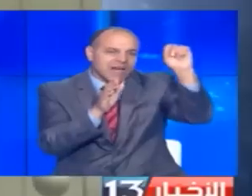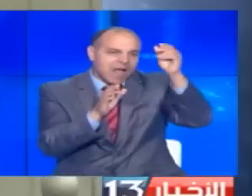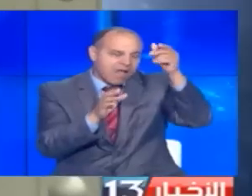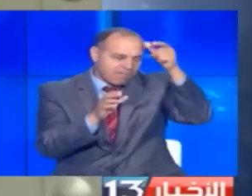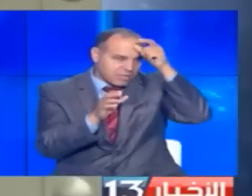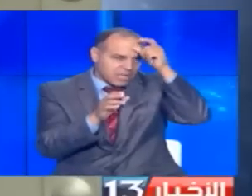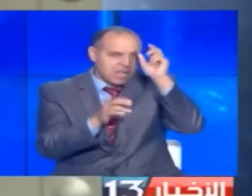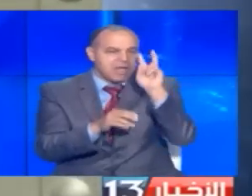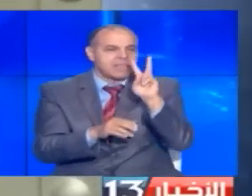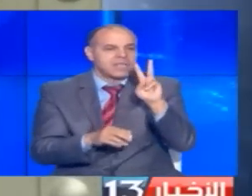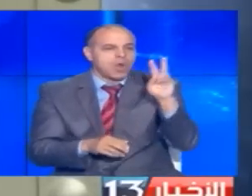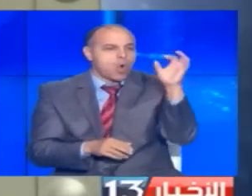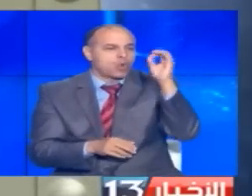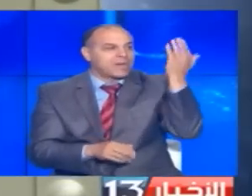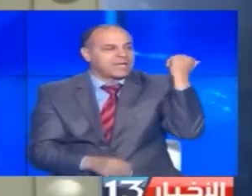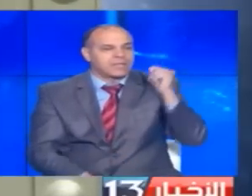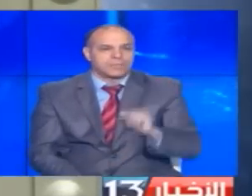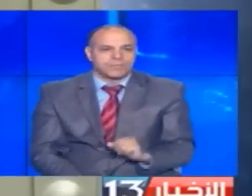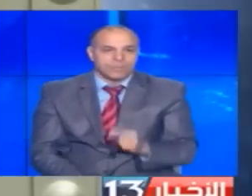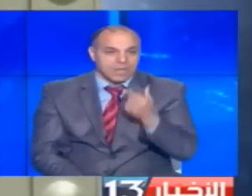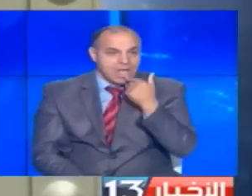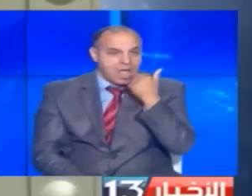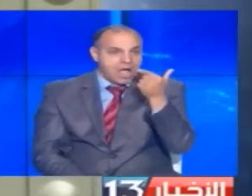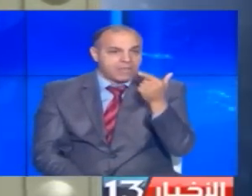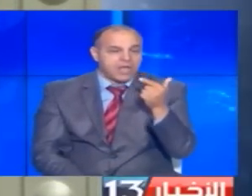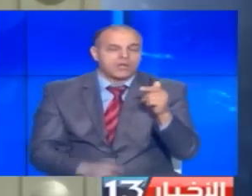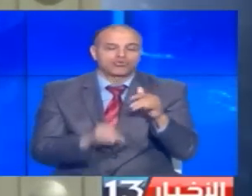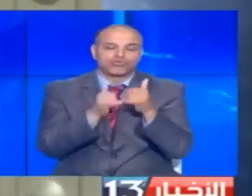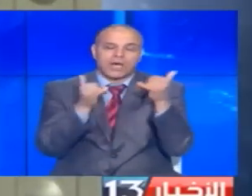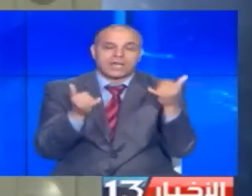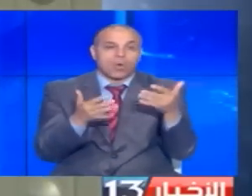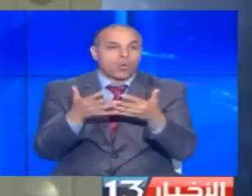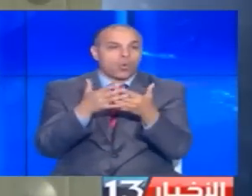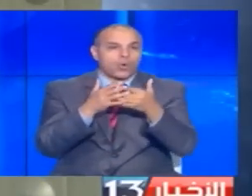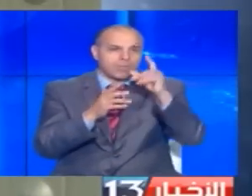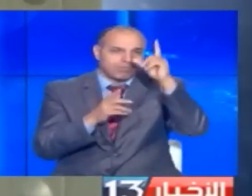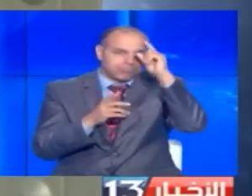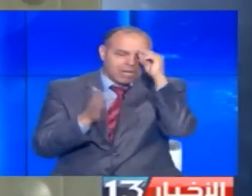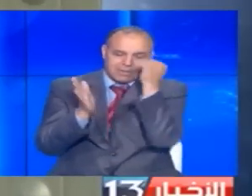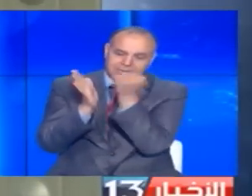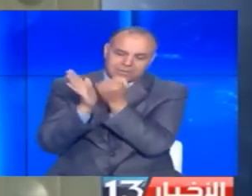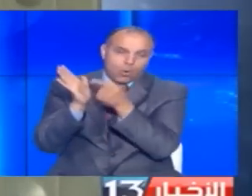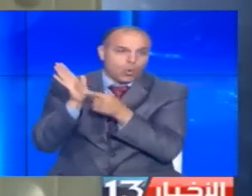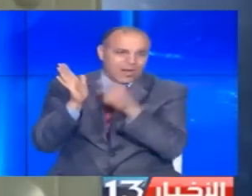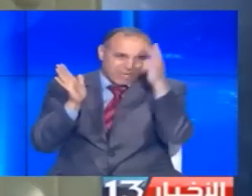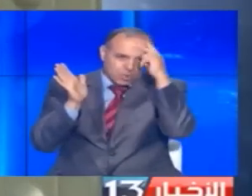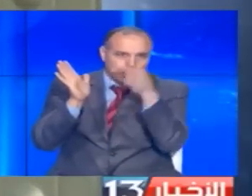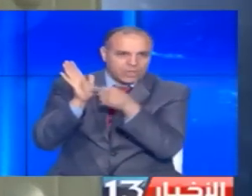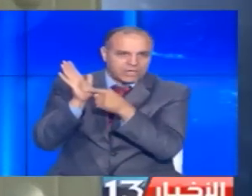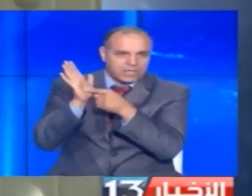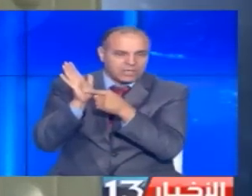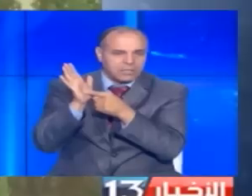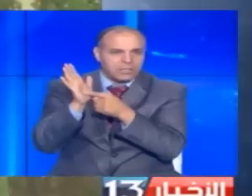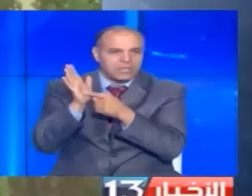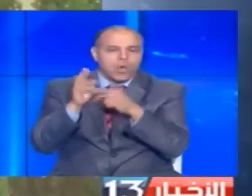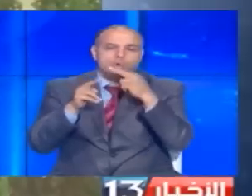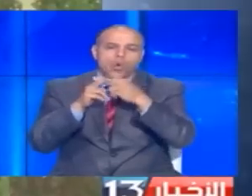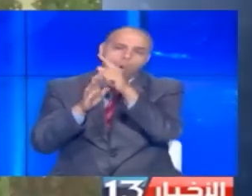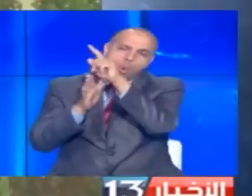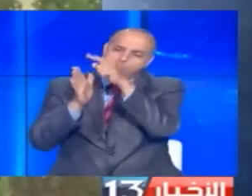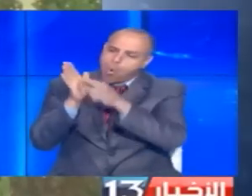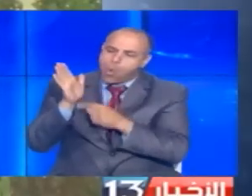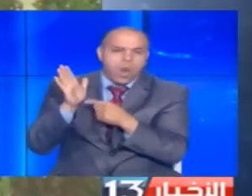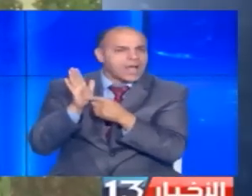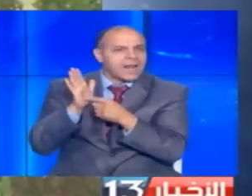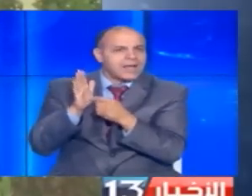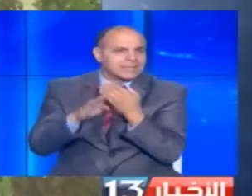في 2 أكتوبر الجاري. ونشرت واشنطن بوست صور هذه الجوازات مع إخفاء وجوه أصحابها وأسمائهم